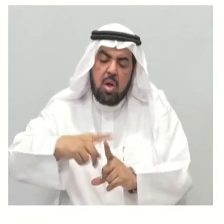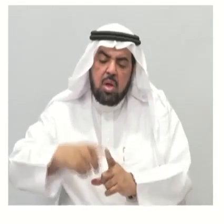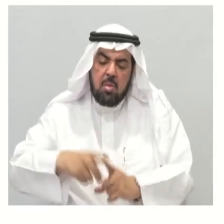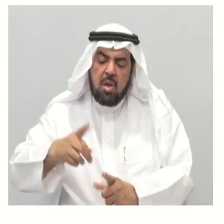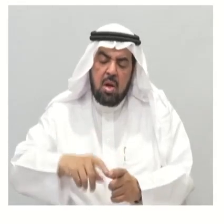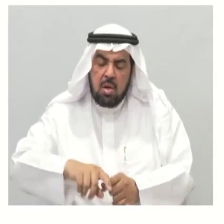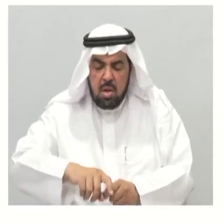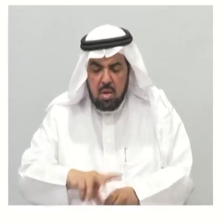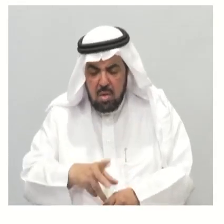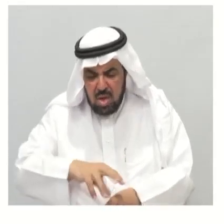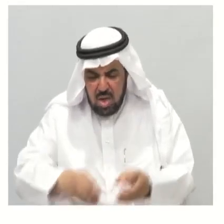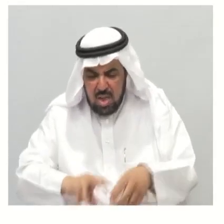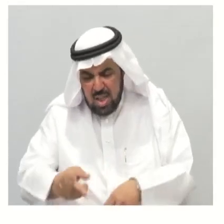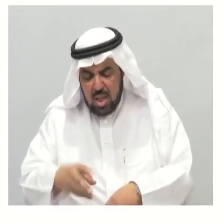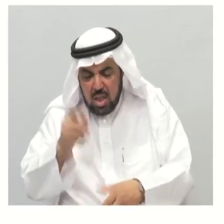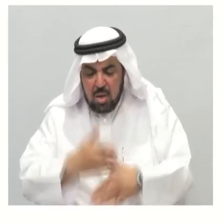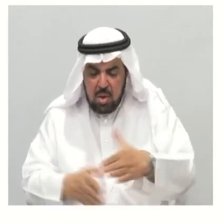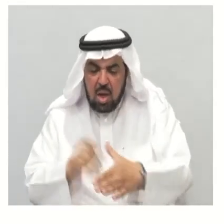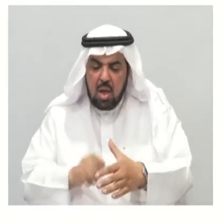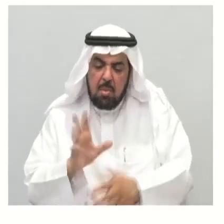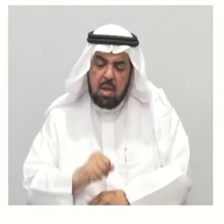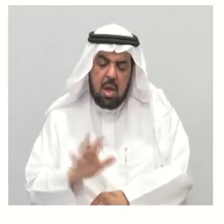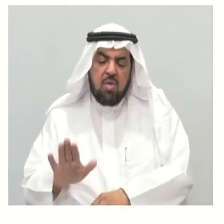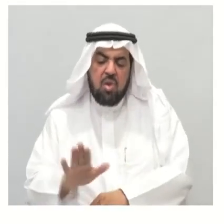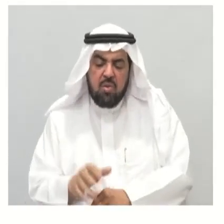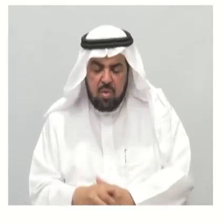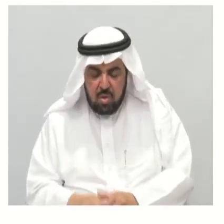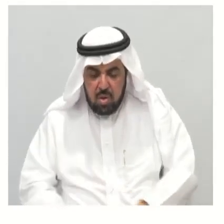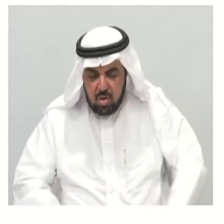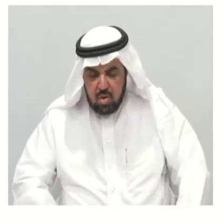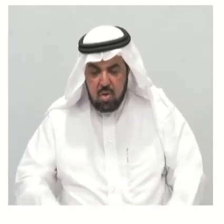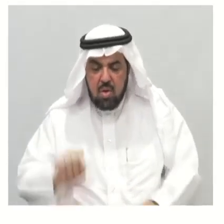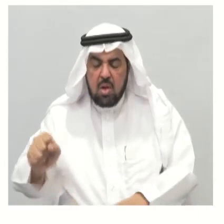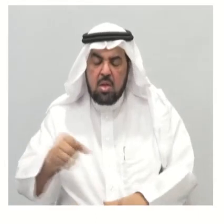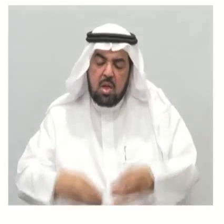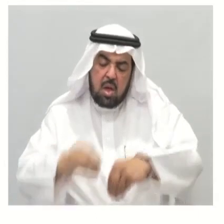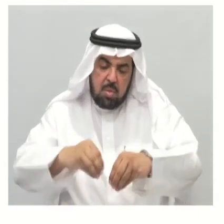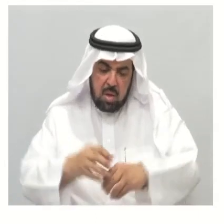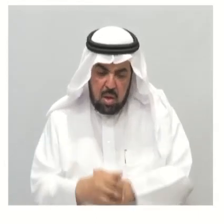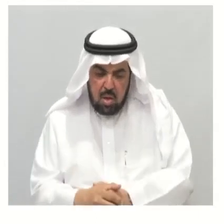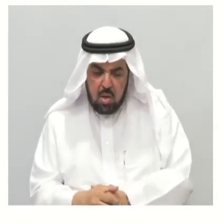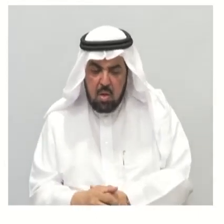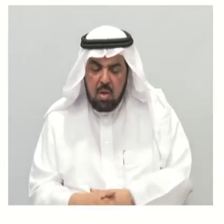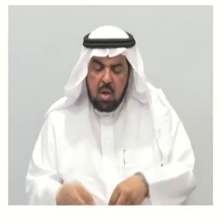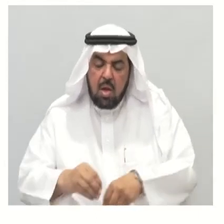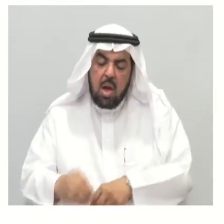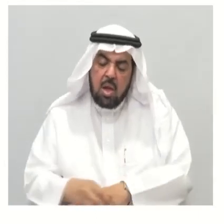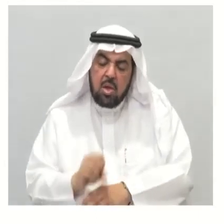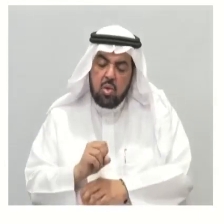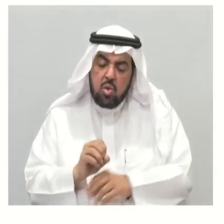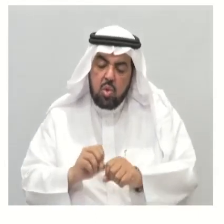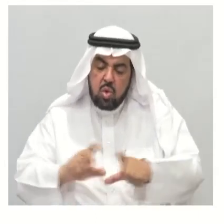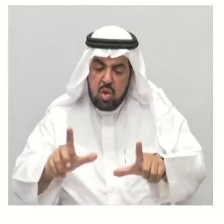إحداث تغيير في تركيبها. لنرى هنا الخاصية الكيميائية ما هي؟ هي الخاصية